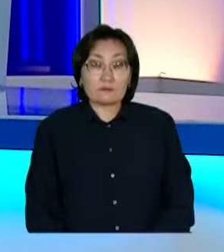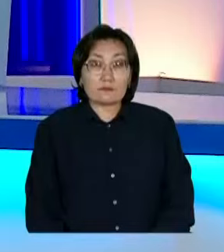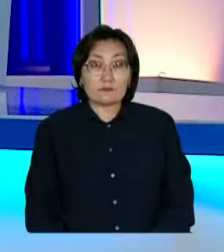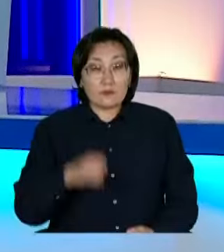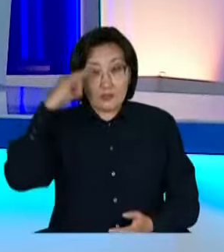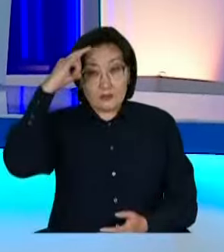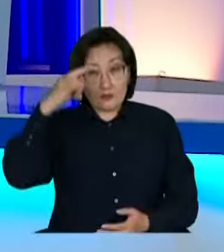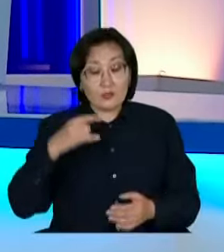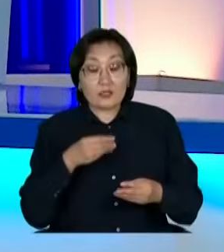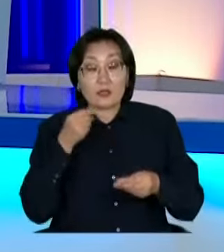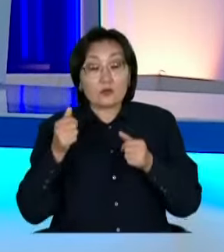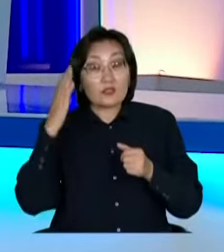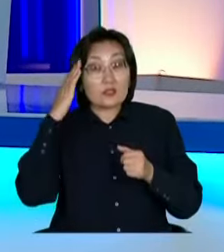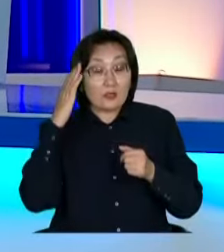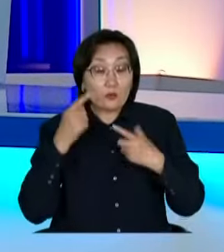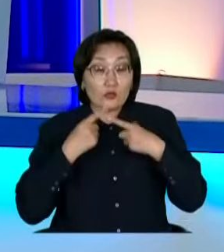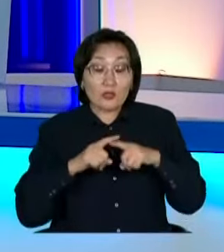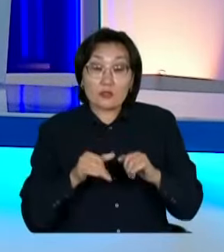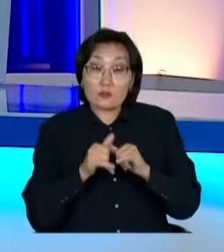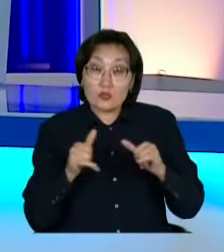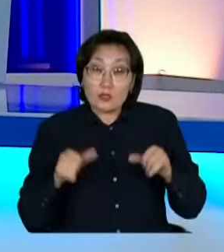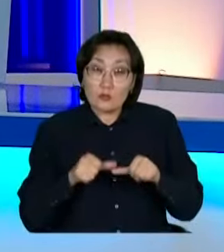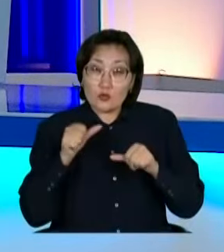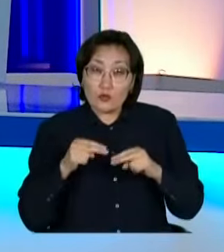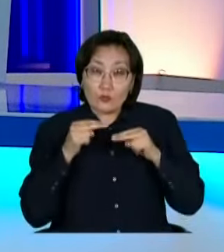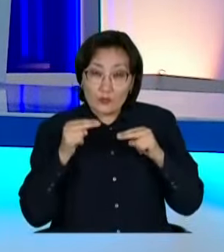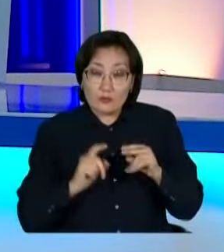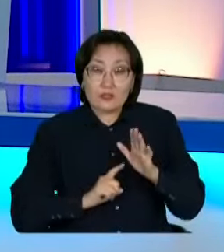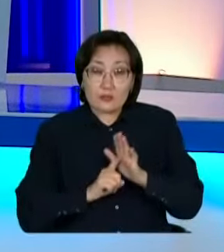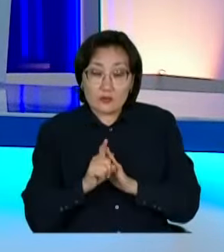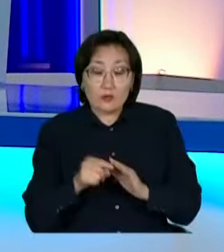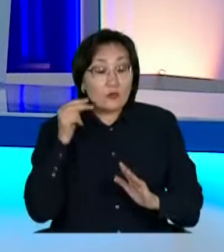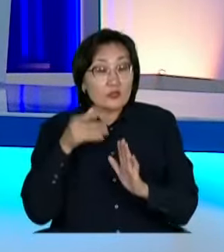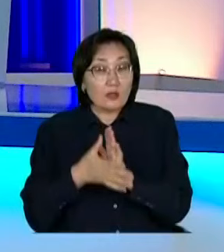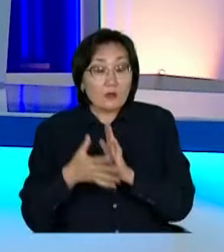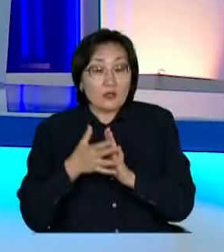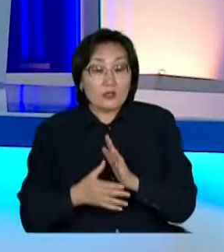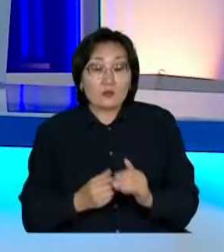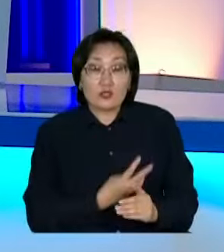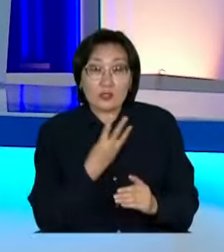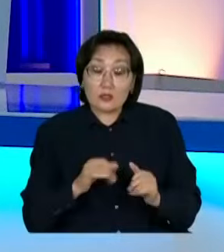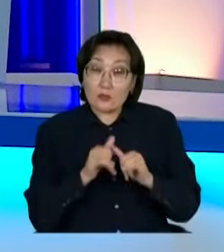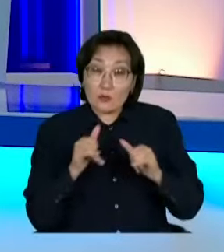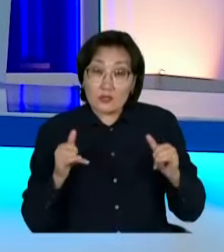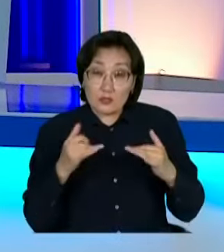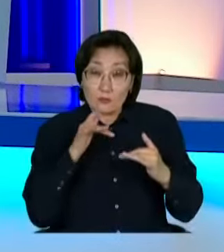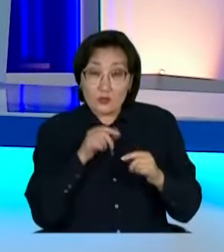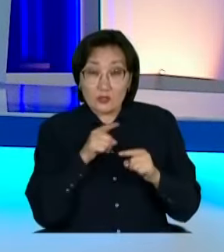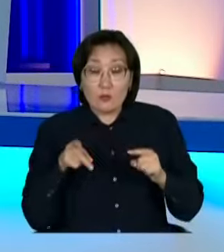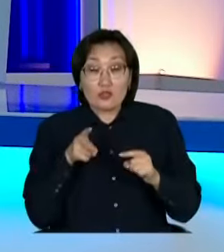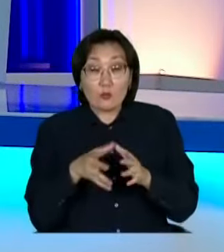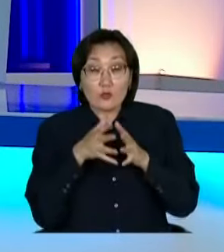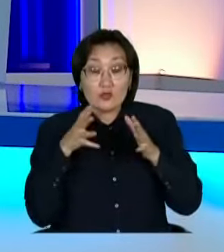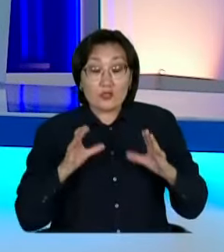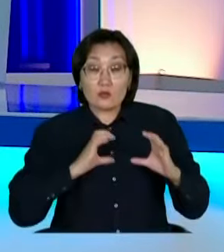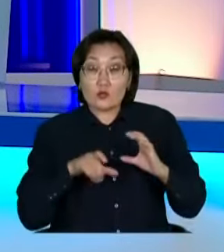Елде жасанды интеллект технологияларын дамытуға ерекше көңіл бөлініп, оны меңгеруге деген ынта арта түсуде. Қазірдің өзінде 2000-нан